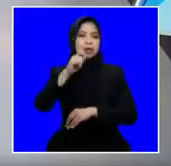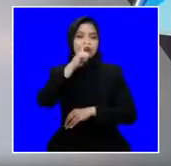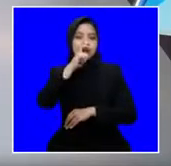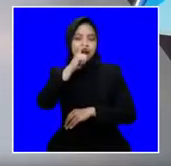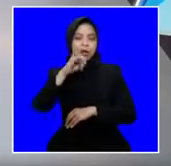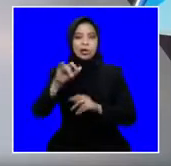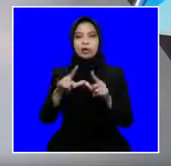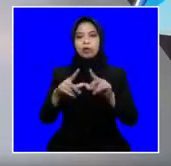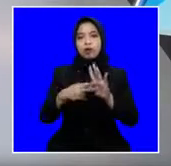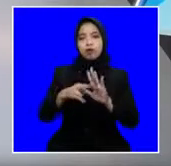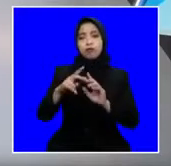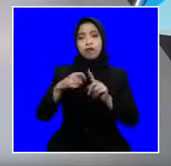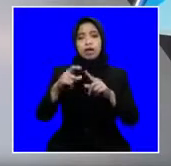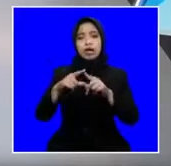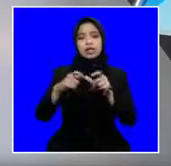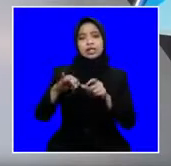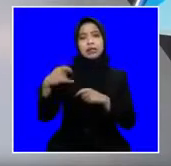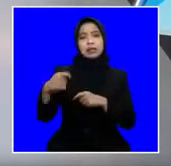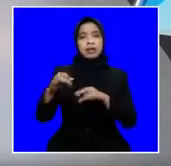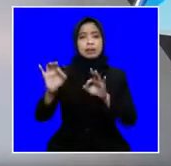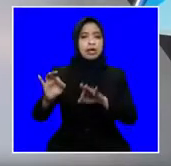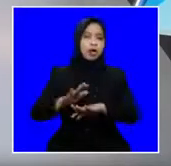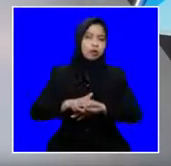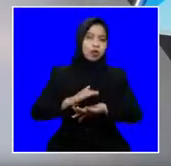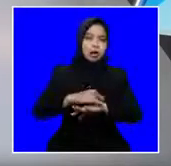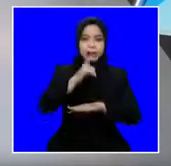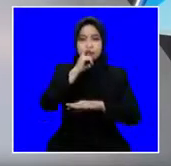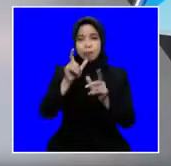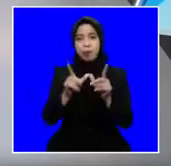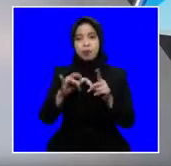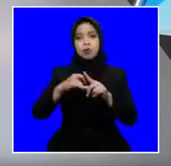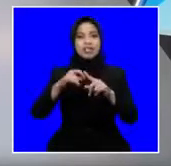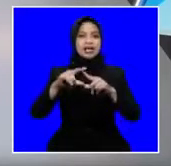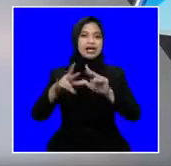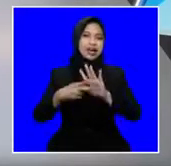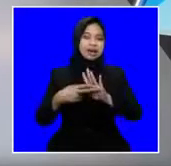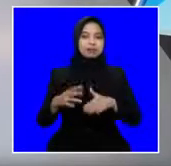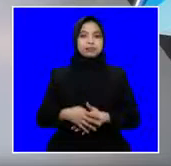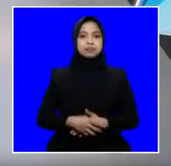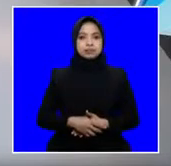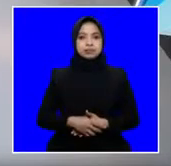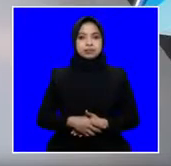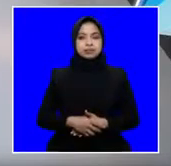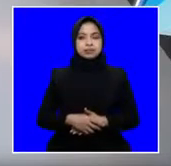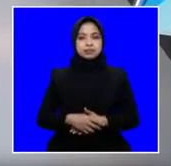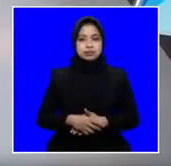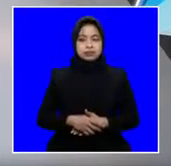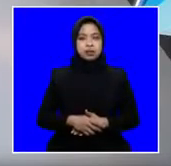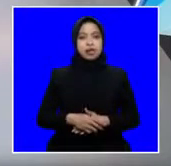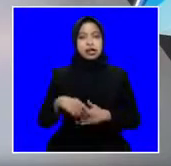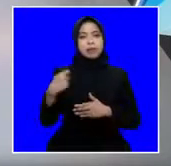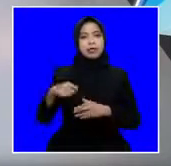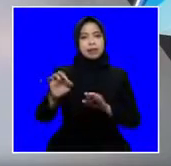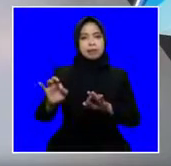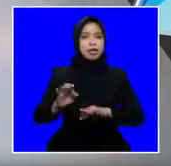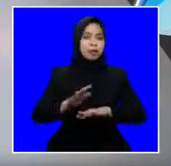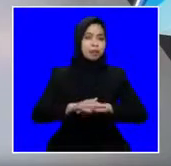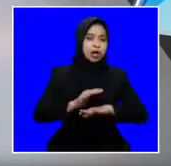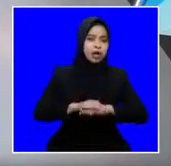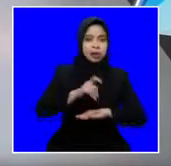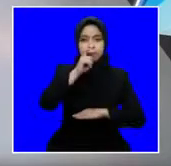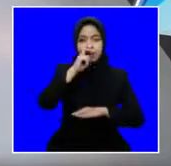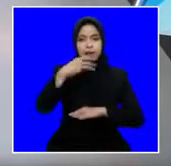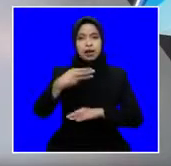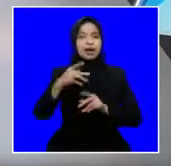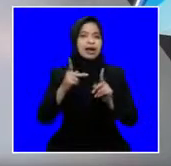Dirjen Pendidikan Vokasi Kementerian Pendidikan dan Kebudayaan, Bapak Wikan Sakarinto. Dirjen Kebudayaan Kementerian Pendidikan dan Kebudayaan, Bapak